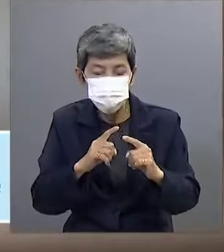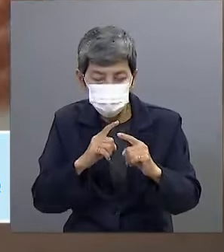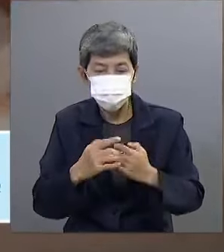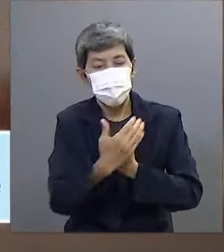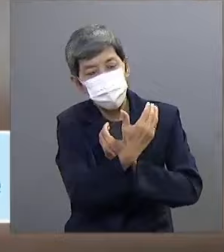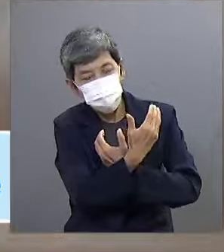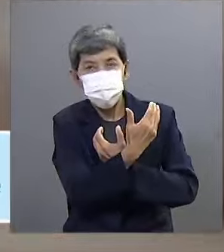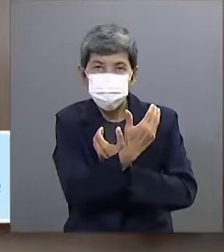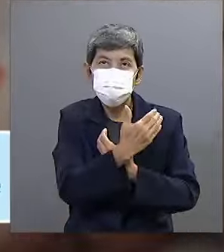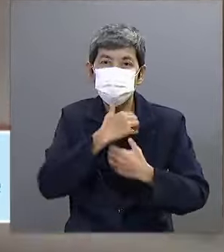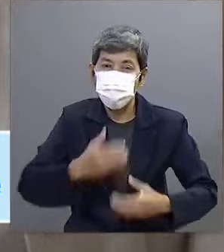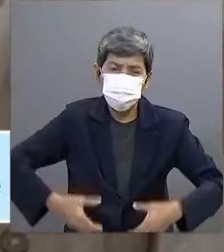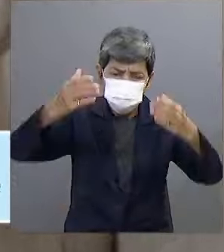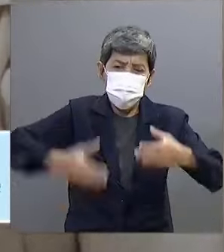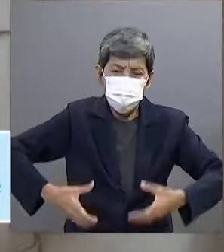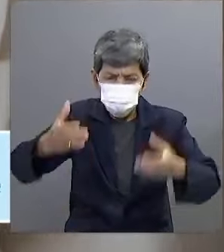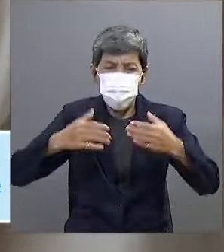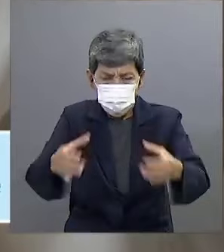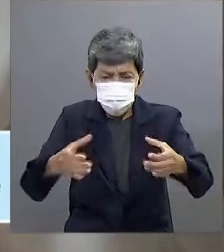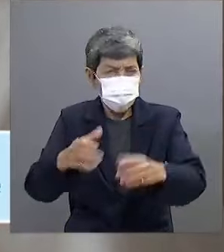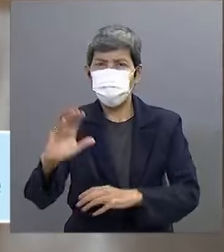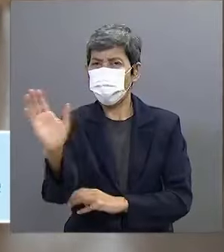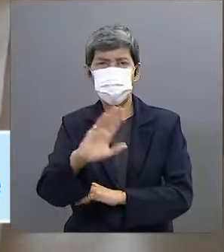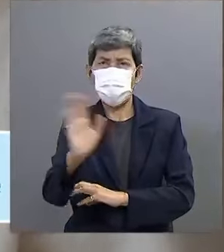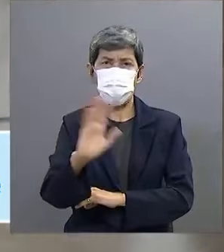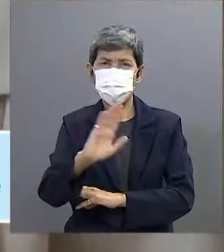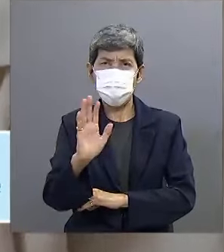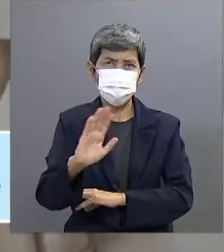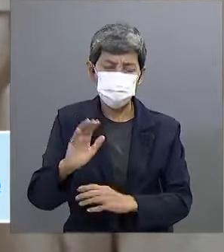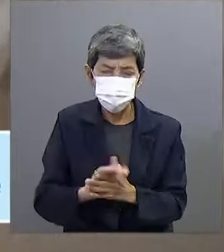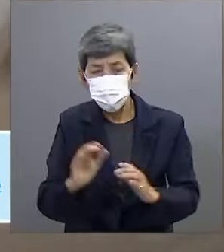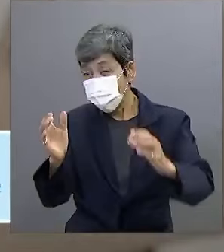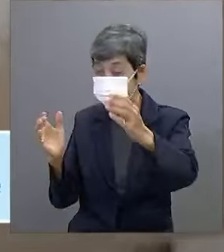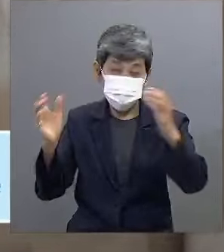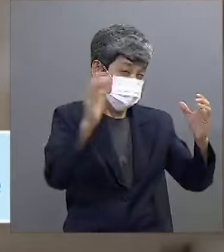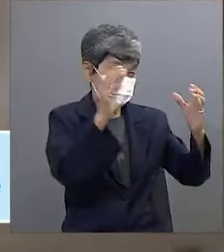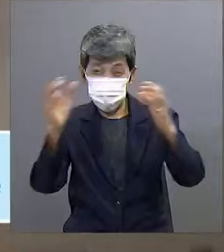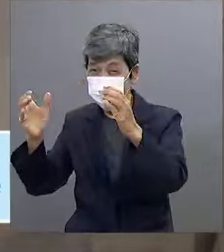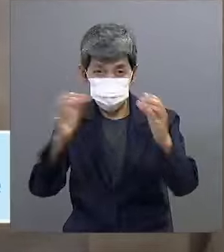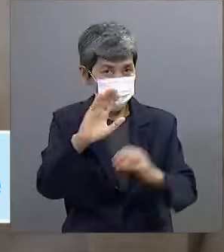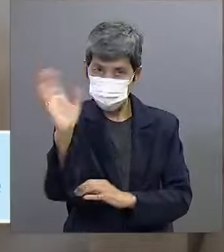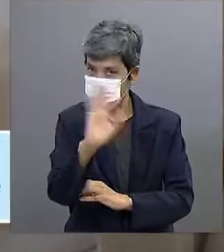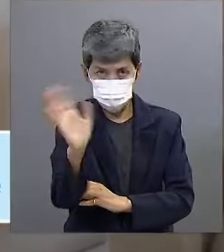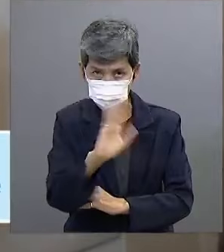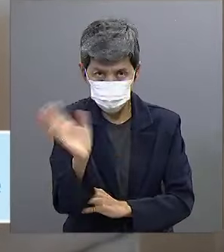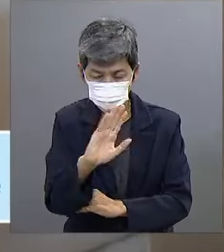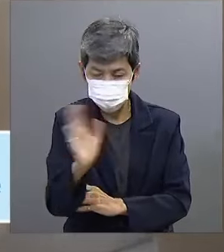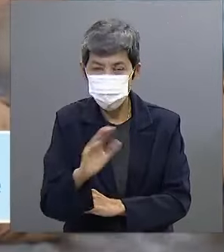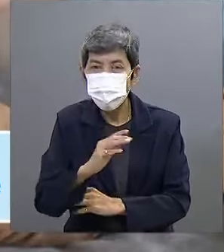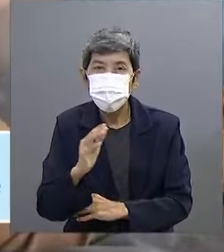ห้ามโยนหรือห้ามแบบเหมือนว่าเคยให้แบบเหมือนหมุนแบบเป็นวงกลมอะไร ไม่ควรหมุนค่ะหรือไม่ควรจับบริเวณใต้รักแร้